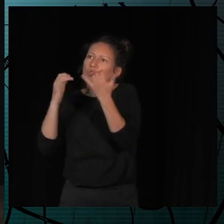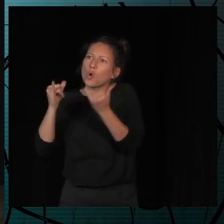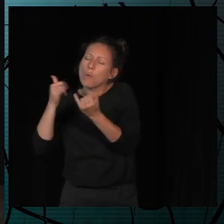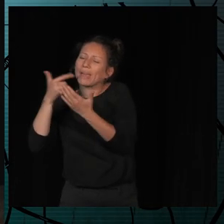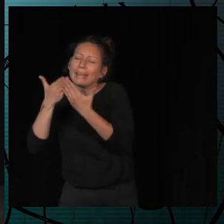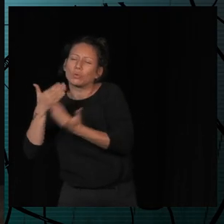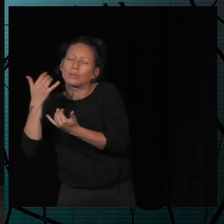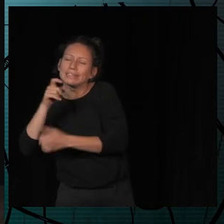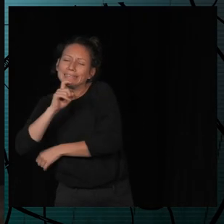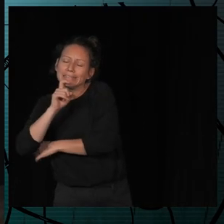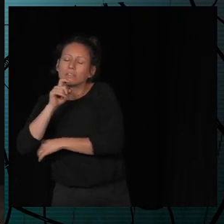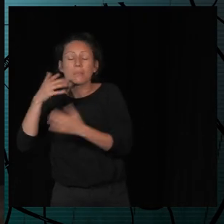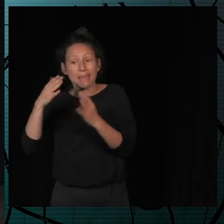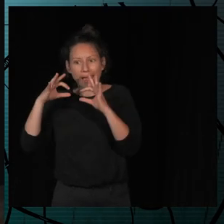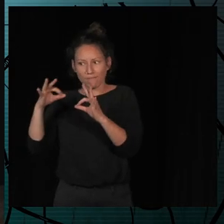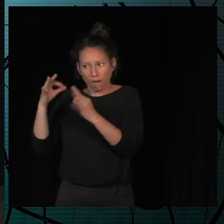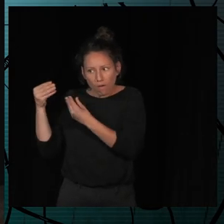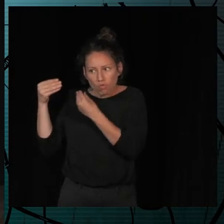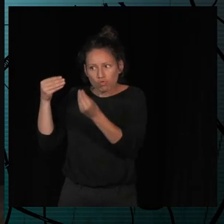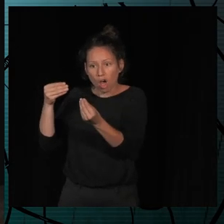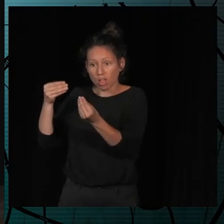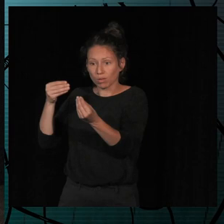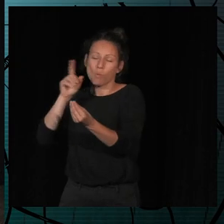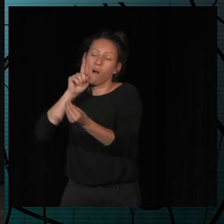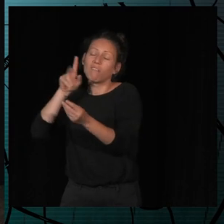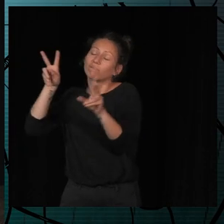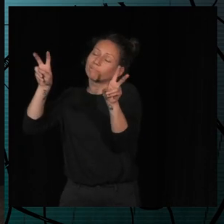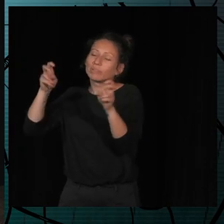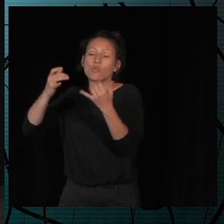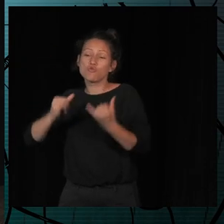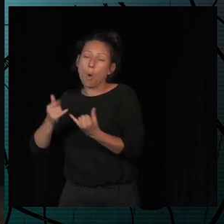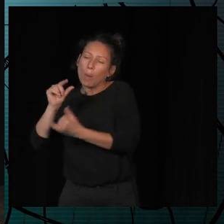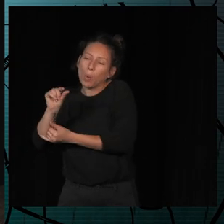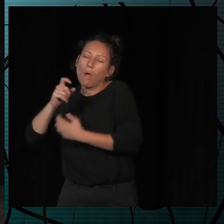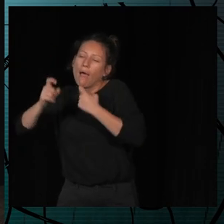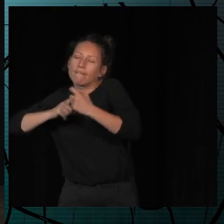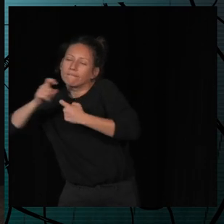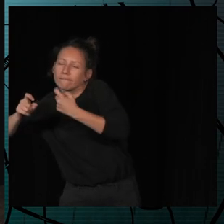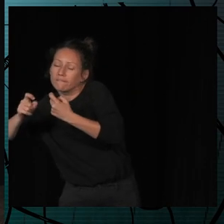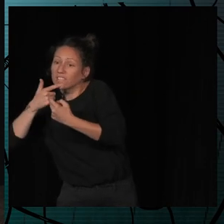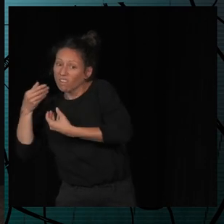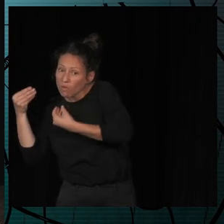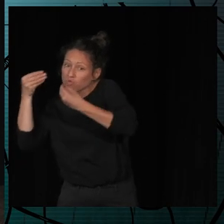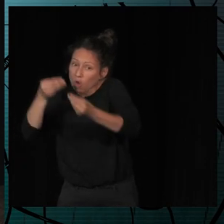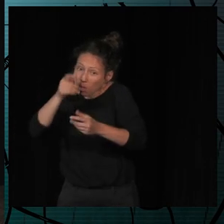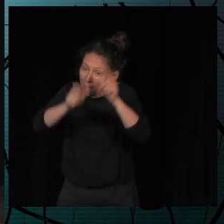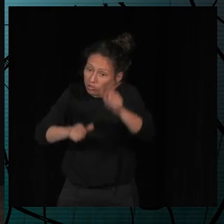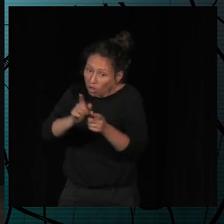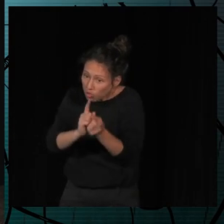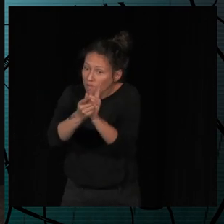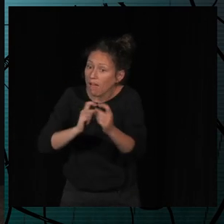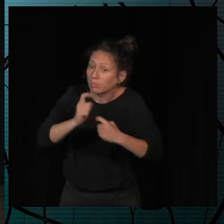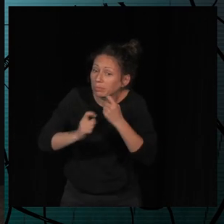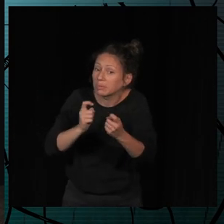améliore mais c'est pas parce que ça le fait pas c'est parce que ça a pas été étudié c'est presque encore trop tabou euh mais euh mais donc il y